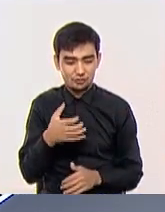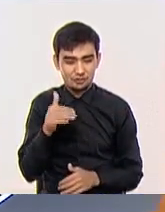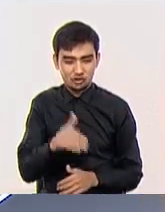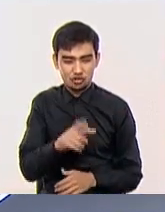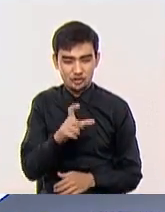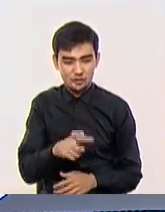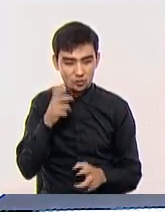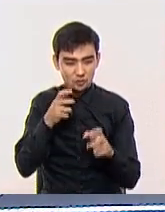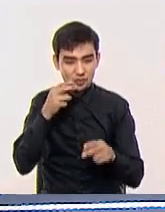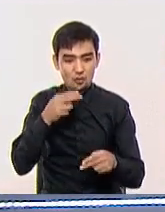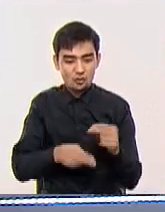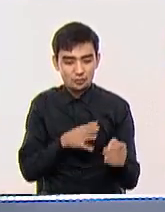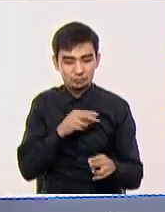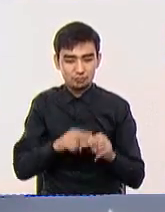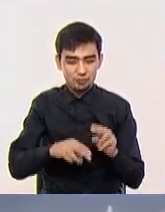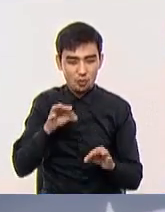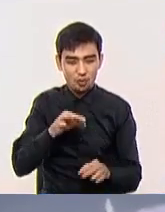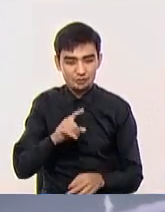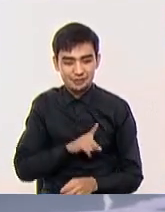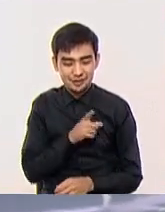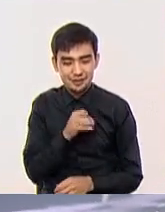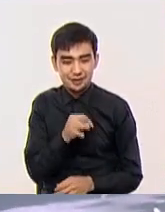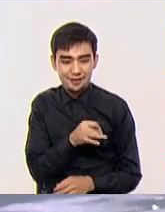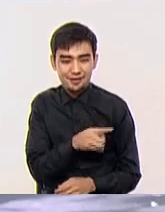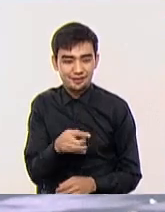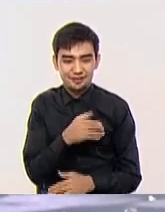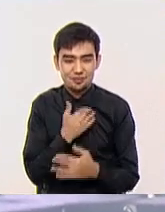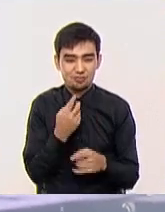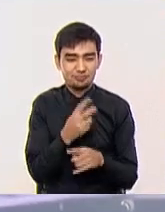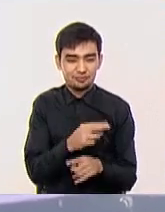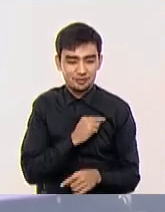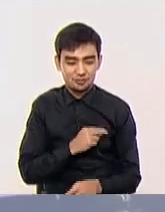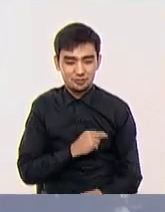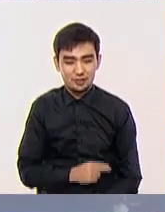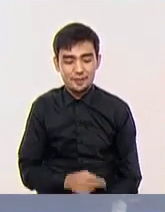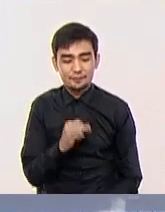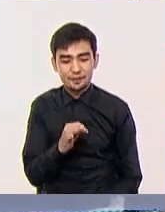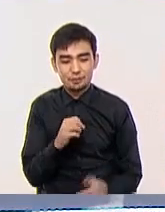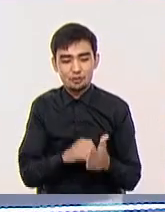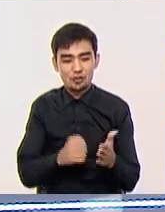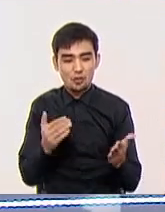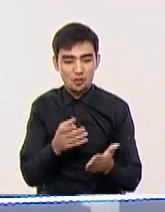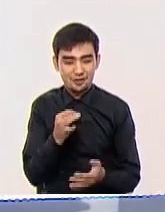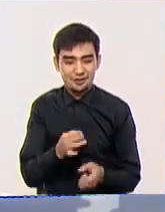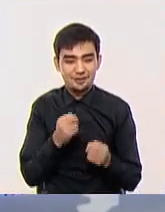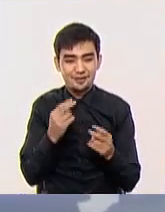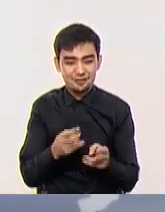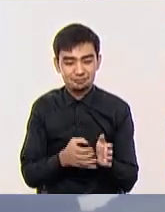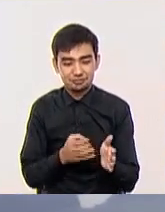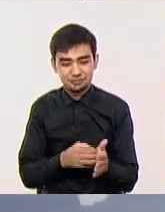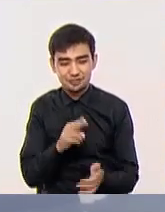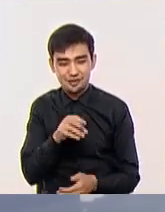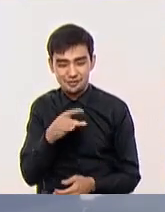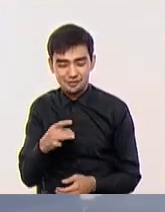человек окончили университет по строительным специальностям, они не хотят идти в профессию. В чем причина и как нехватка